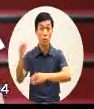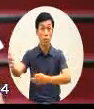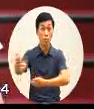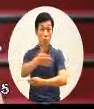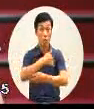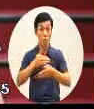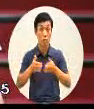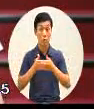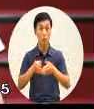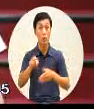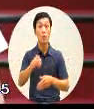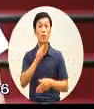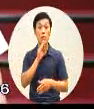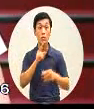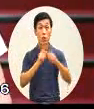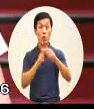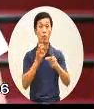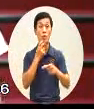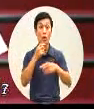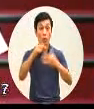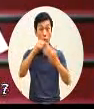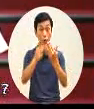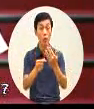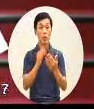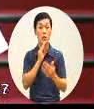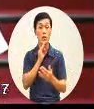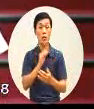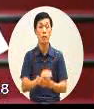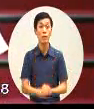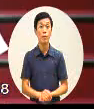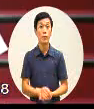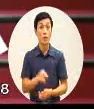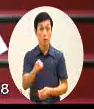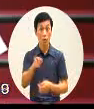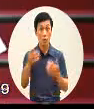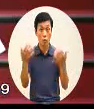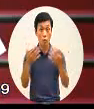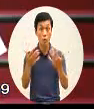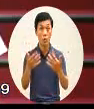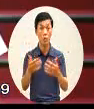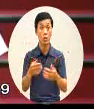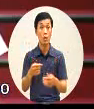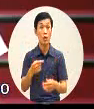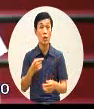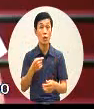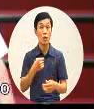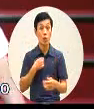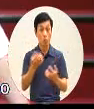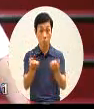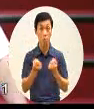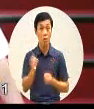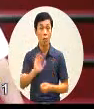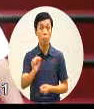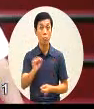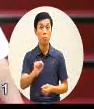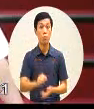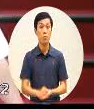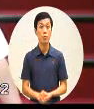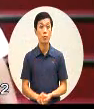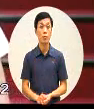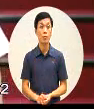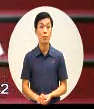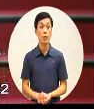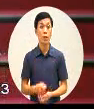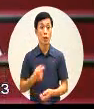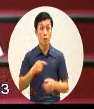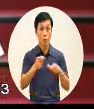这是中央的规定嘛。 好啦， 不 是我在加税嘛。你这个问题啦，我是不能认同你的想法。 报告公 我不能认同你的